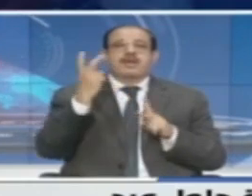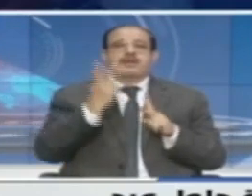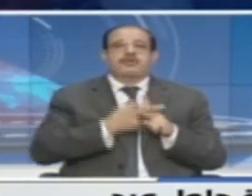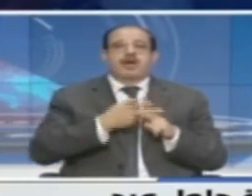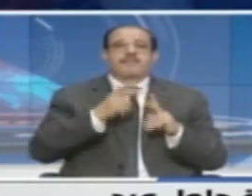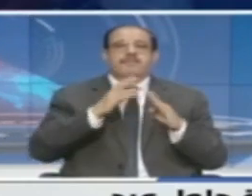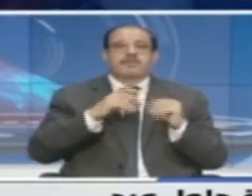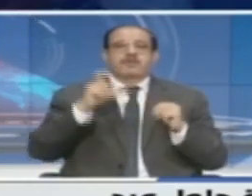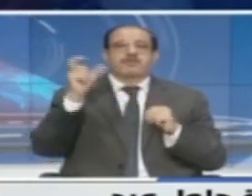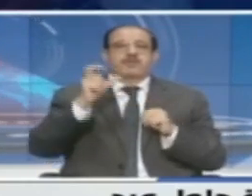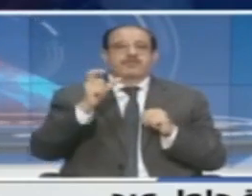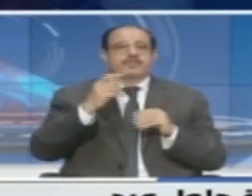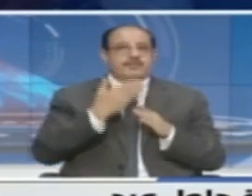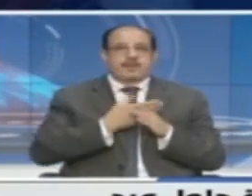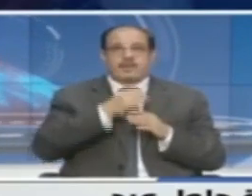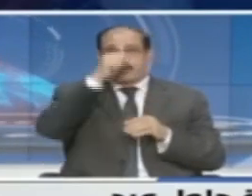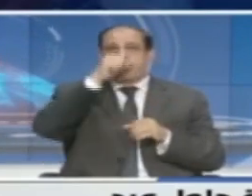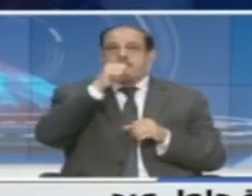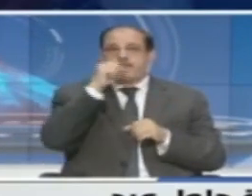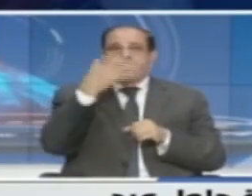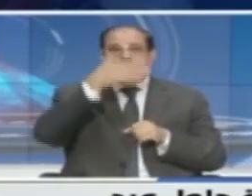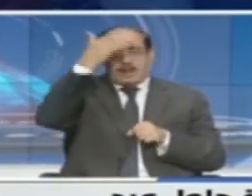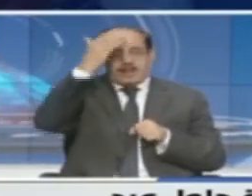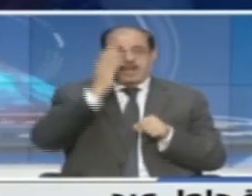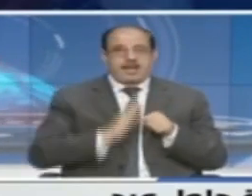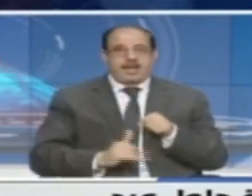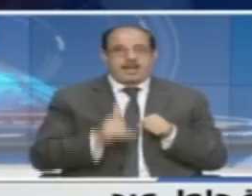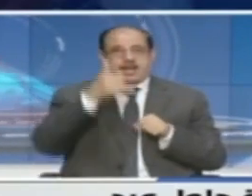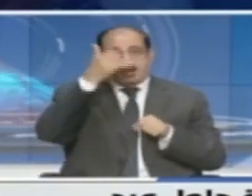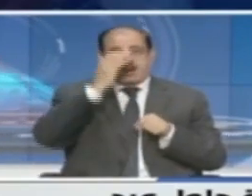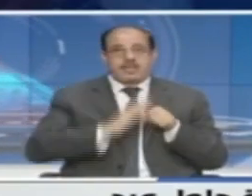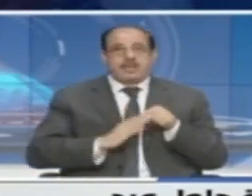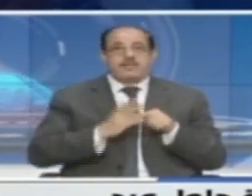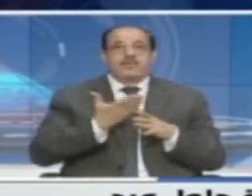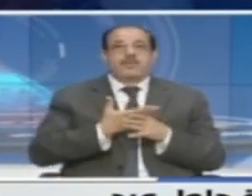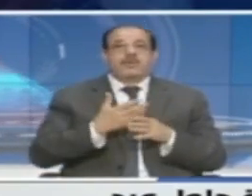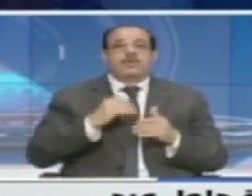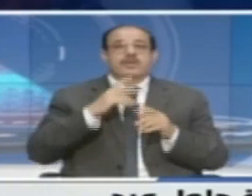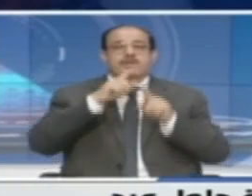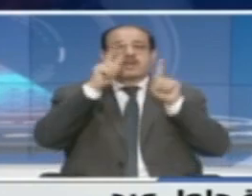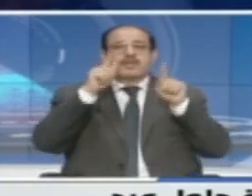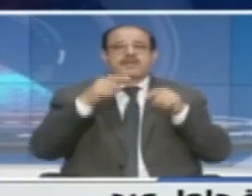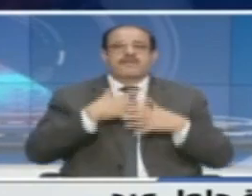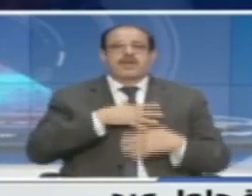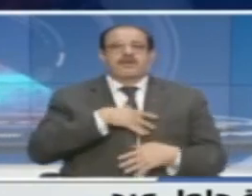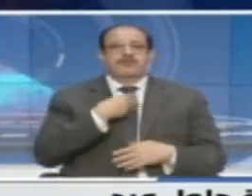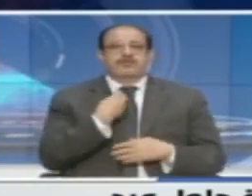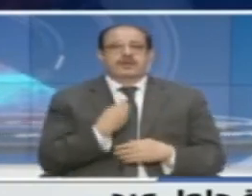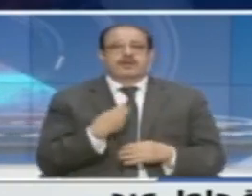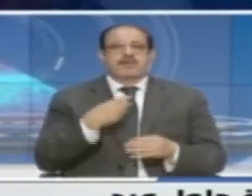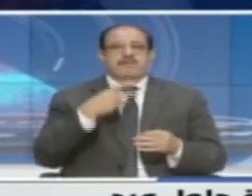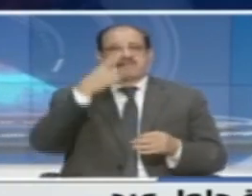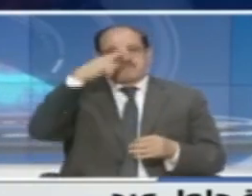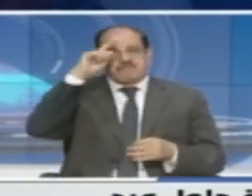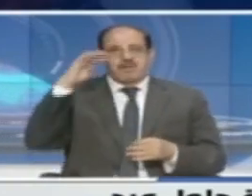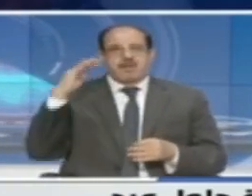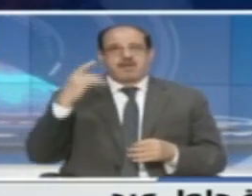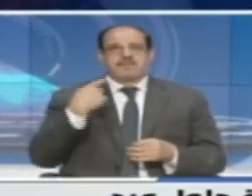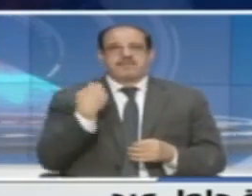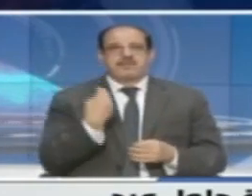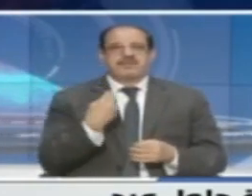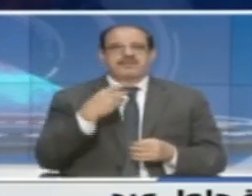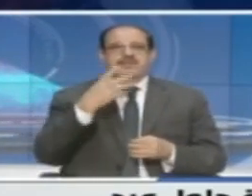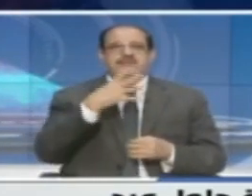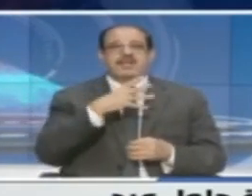الشعب المصري والأمة الإسلامية بمناسبة حلول عيد الأضحى المبارك الذي تتجسد في شعائره قيم رسالة